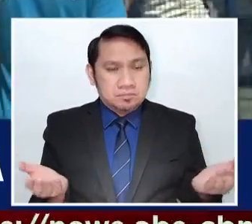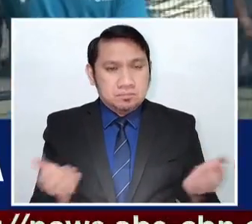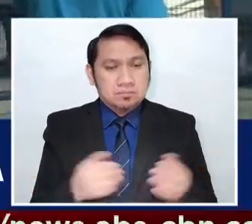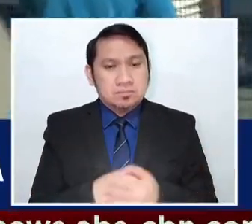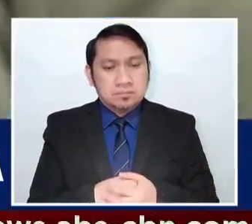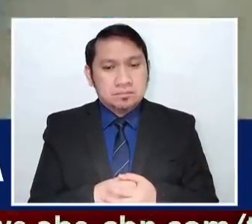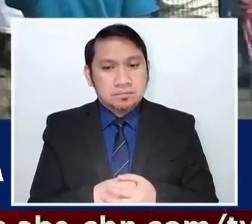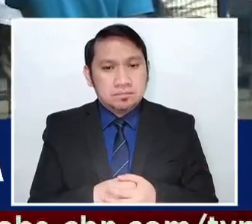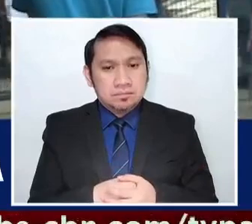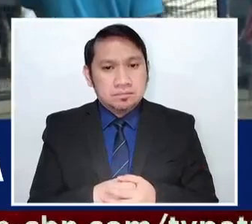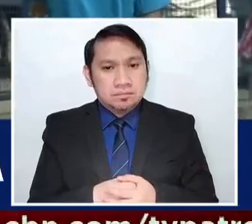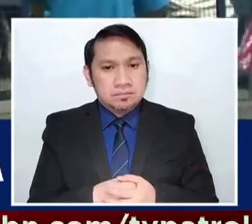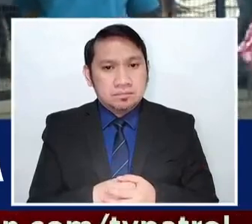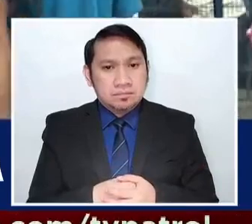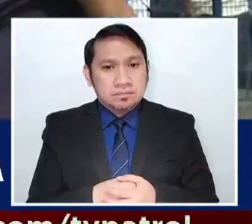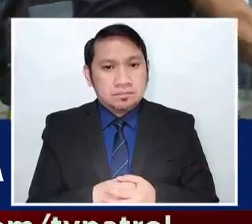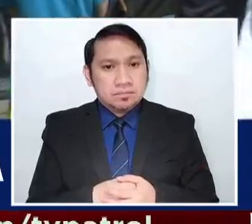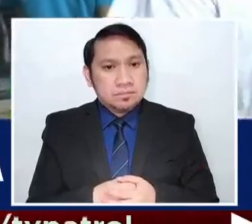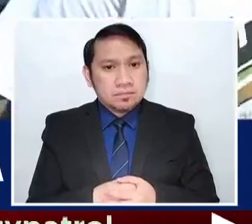UNDAS.